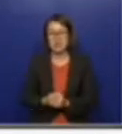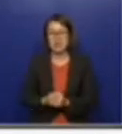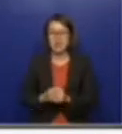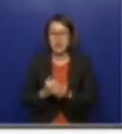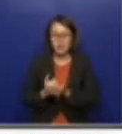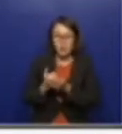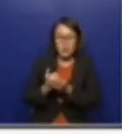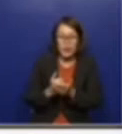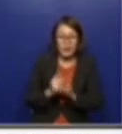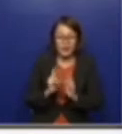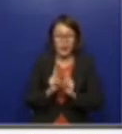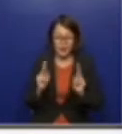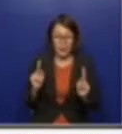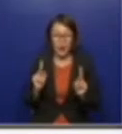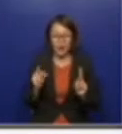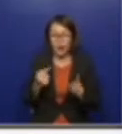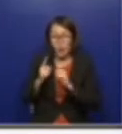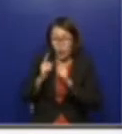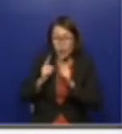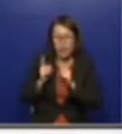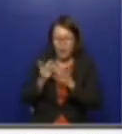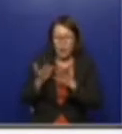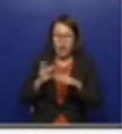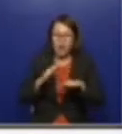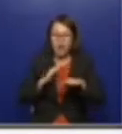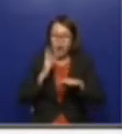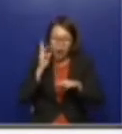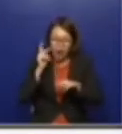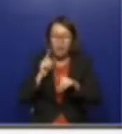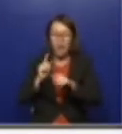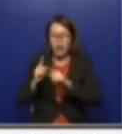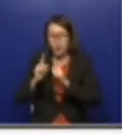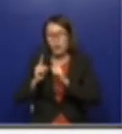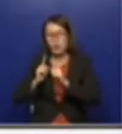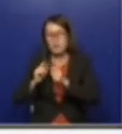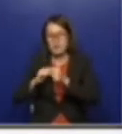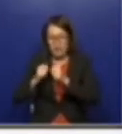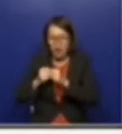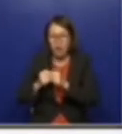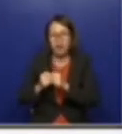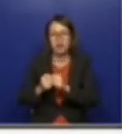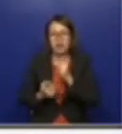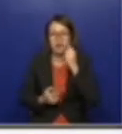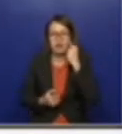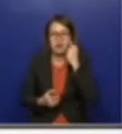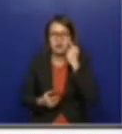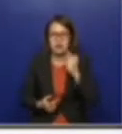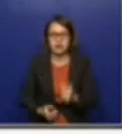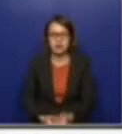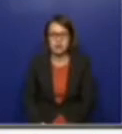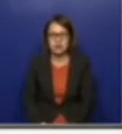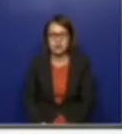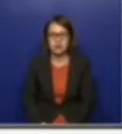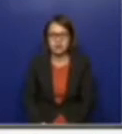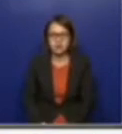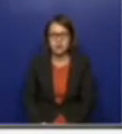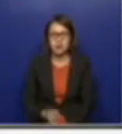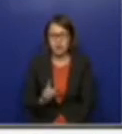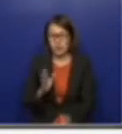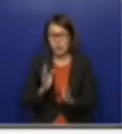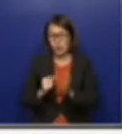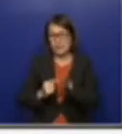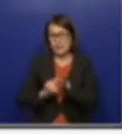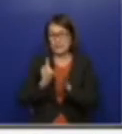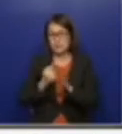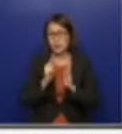ช่นเป็นกรรมาธิการหรือการติดต่อประสานงานในกรณีถ้ามีปัญหาท่านประธานที่เคารพครับผู้เริ่มการตรงนี้เนี่ยกฎหม